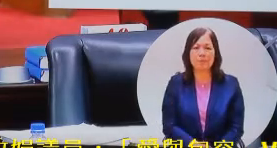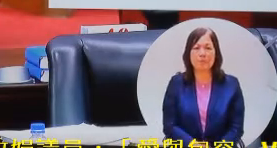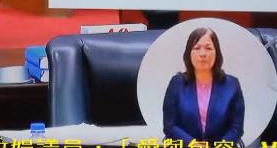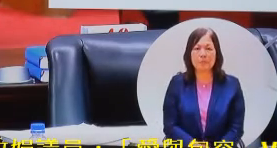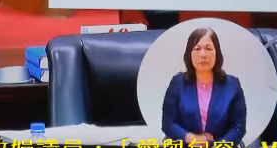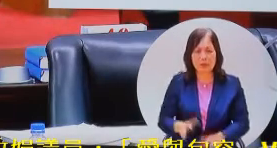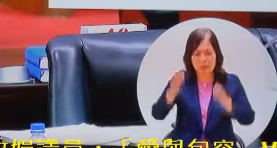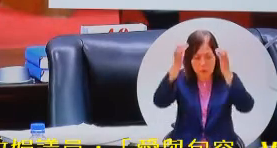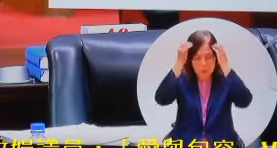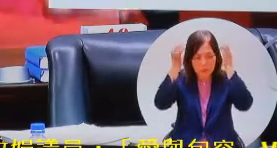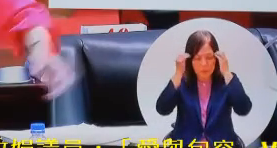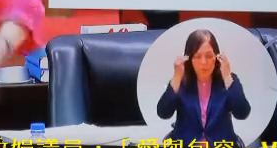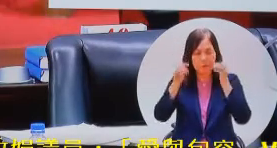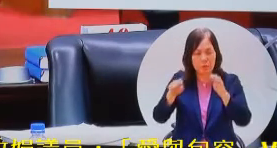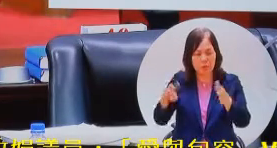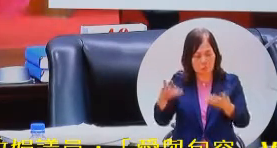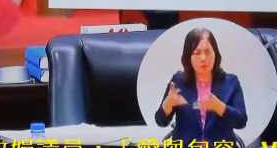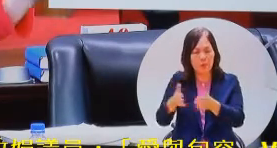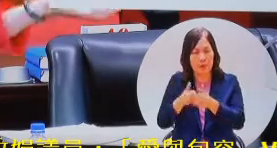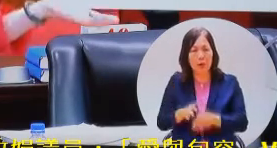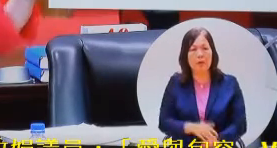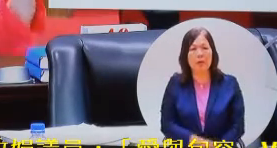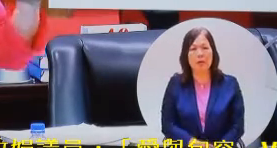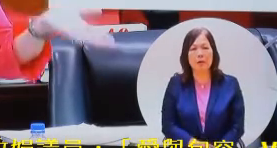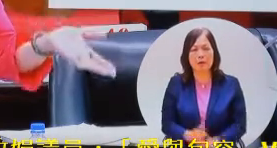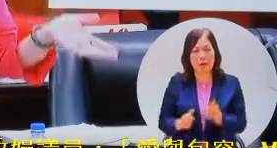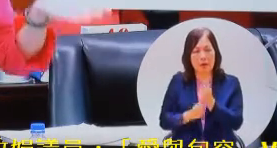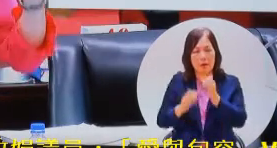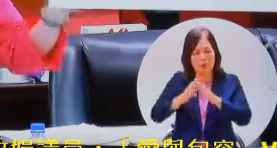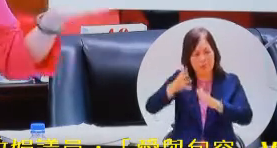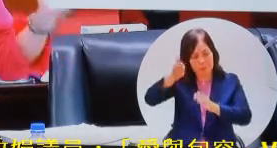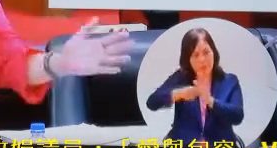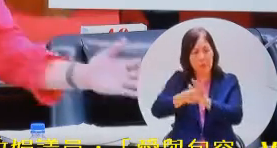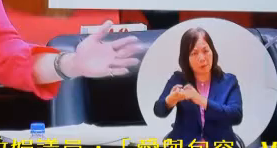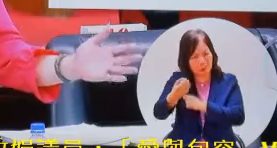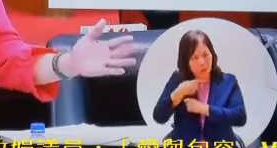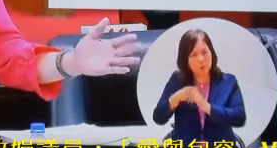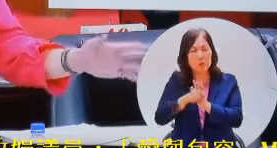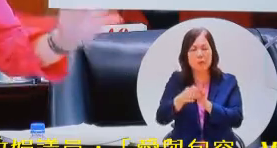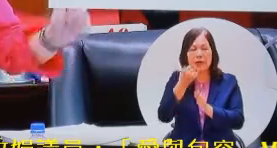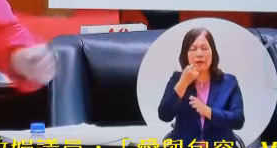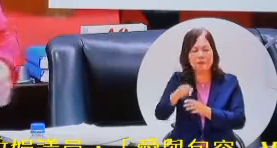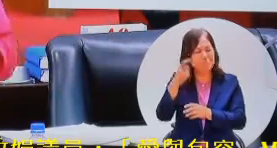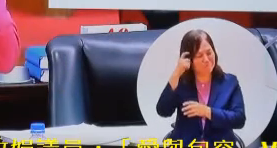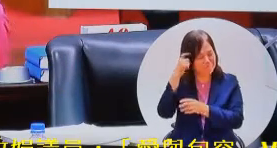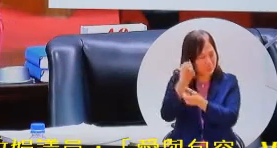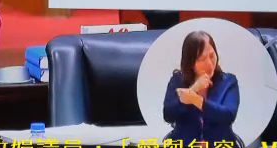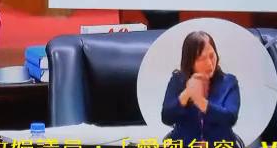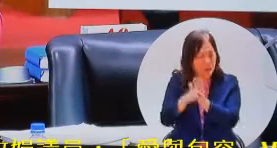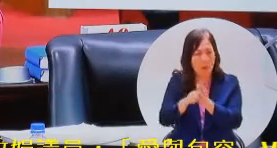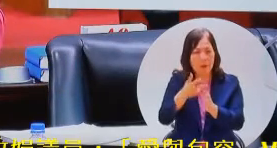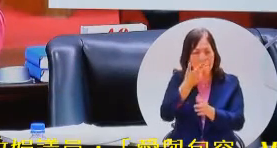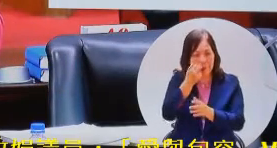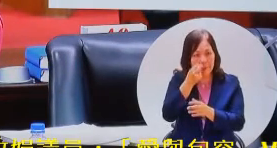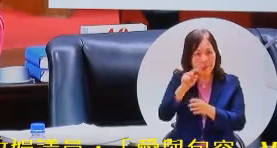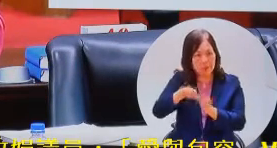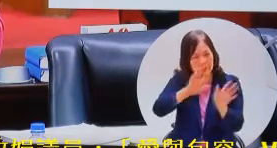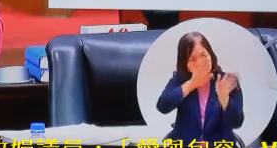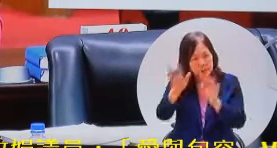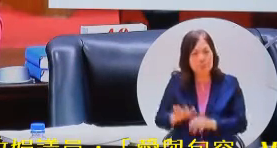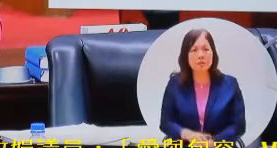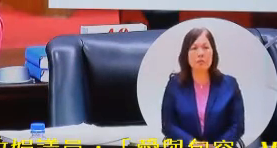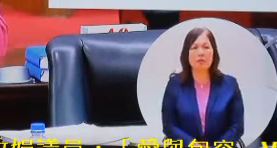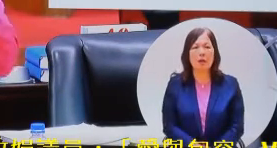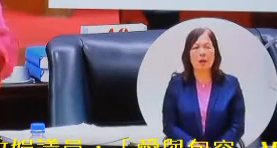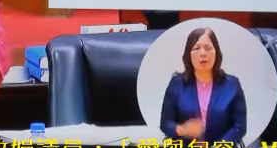活动中心要做了，礼物也告诉我们说那个地方可以考量一个变动方式，我们都非常